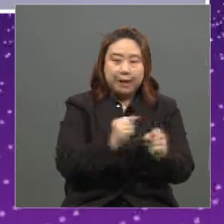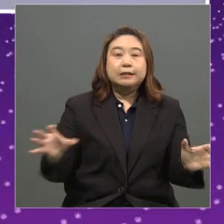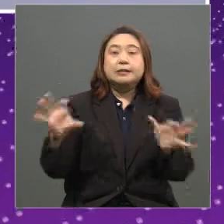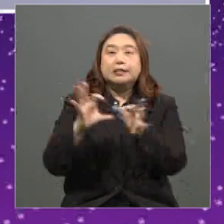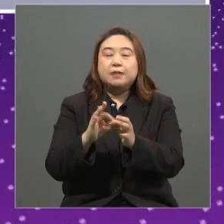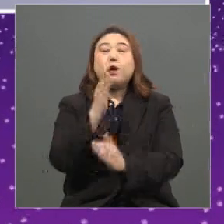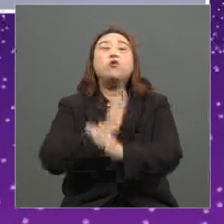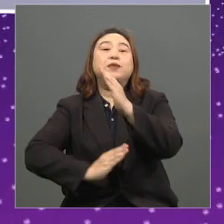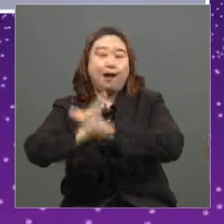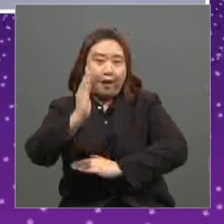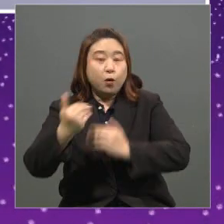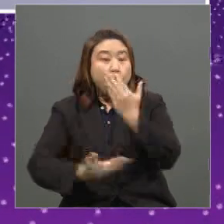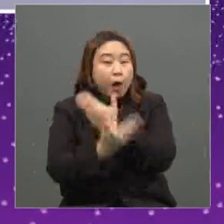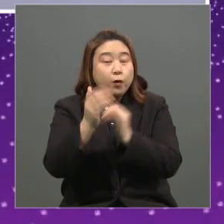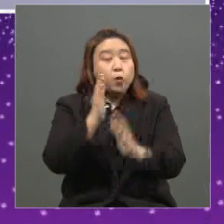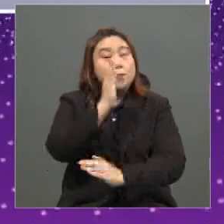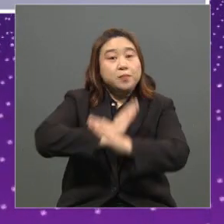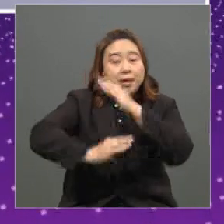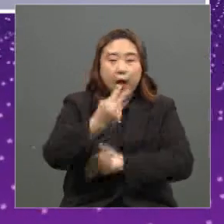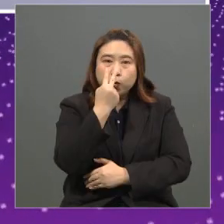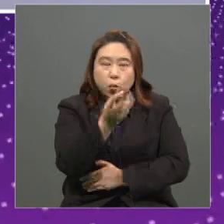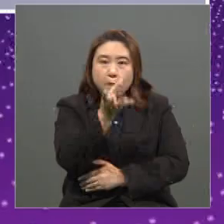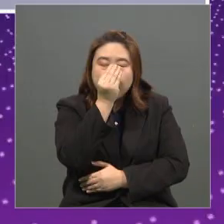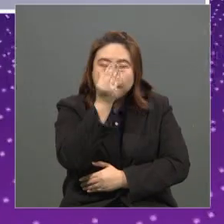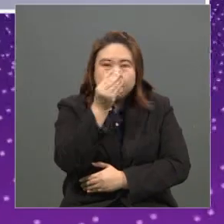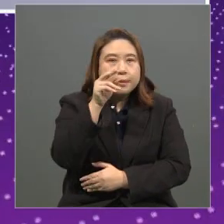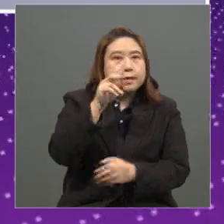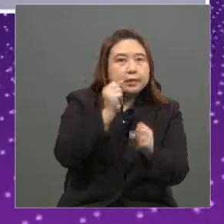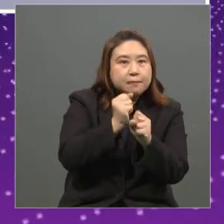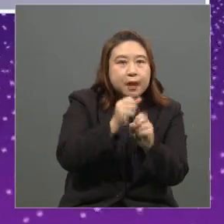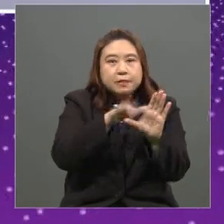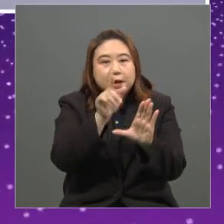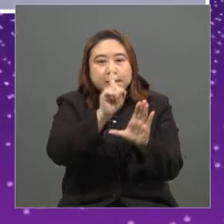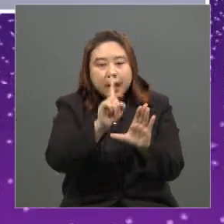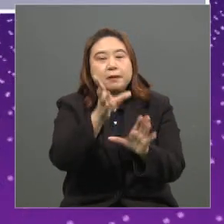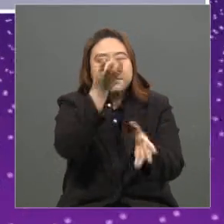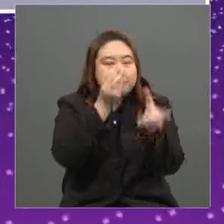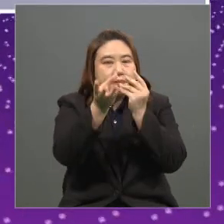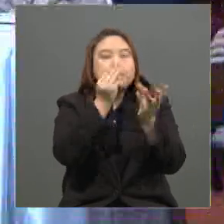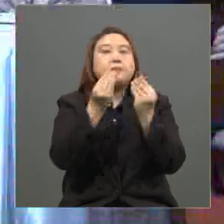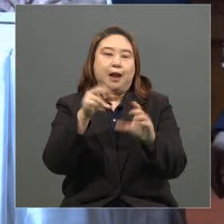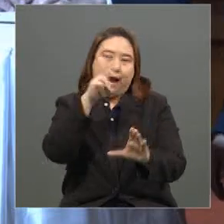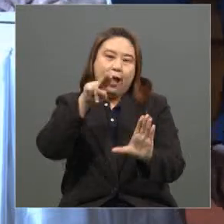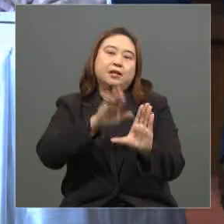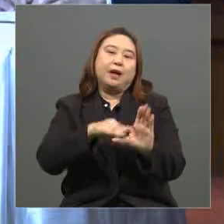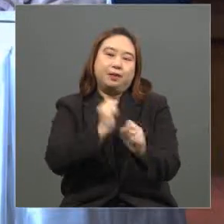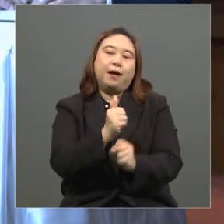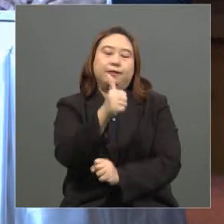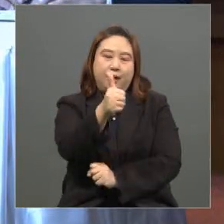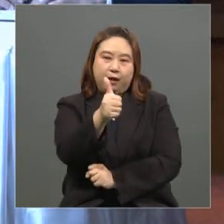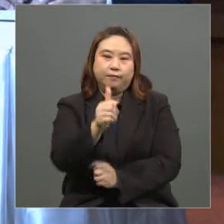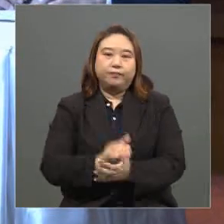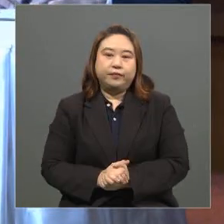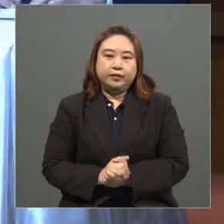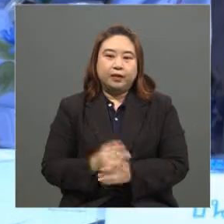โอกาสให้คนพิการเนี่ยได้เข้าถึงข้อมูลตลาดแรงงานได้มีงานทำนั่นเองครับทางด้านร้อยตำรวจโทมนัสโนนุชครับประธาน